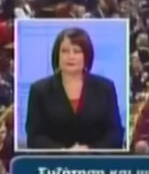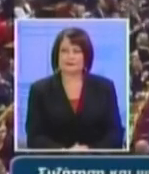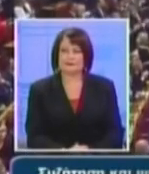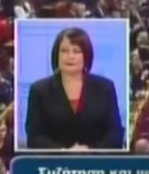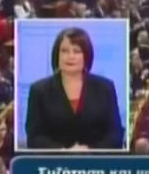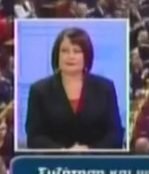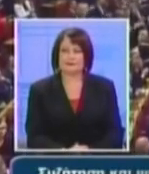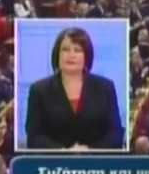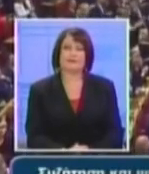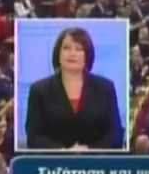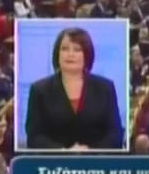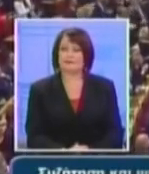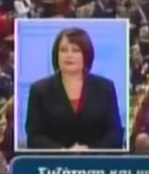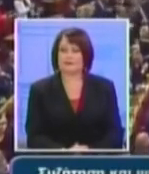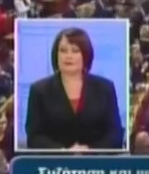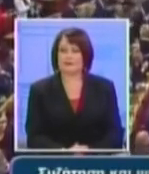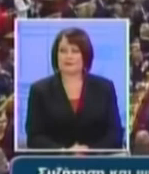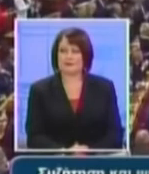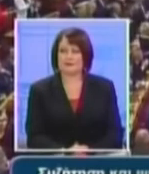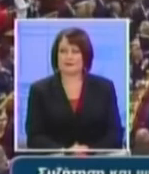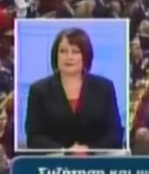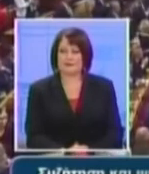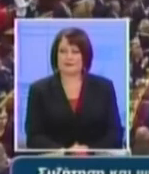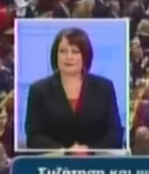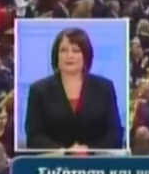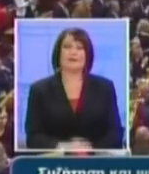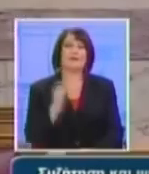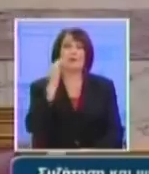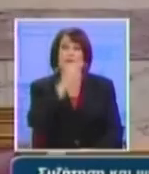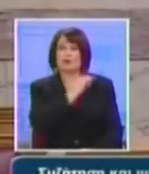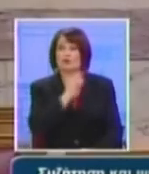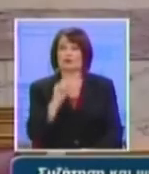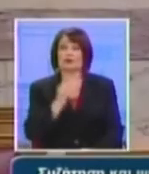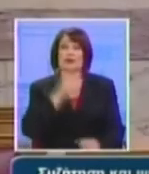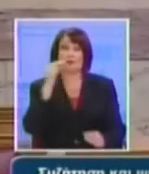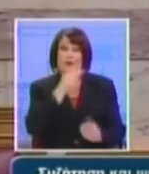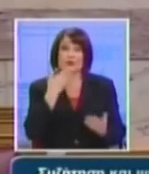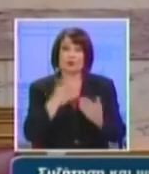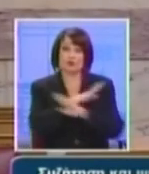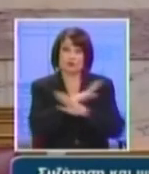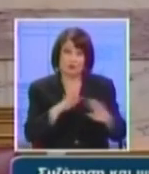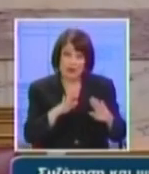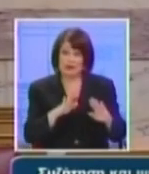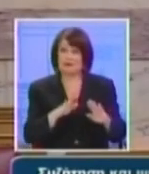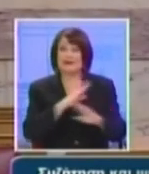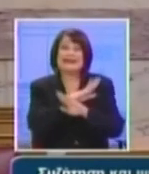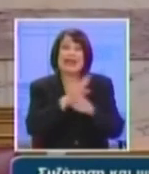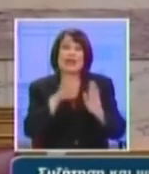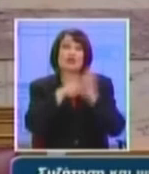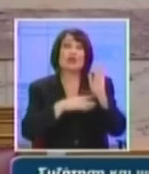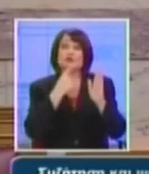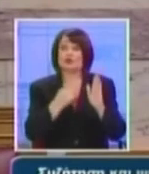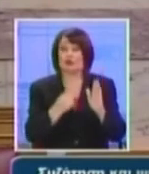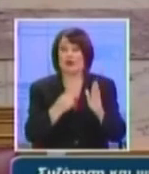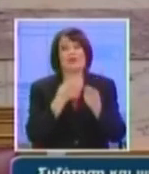Κύριε Πρόεδρε, ουδέποτε έχει πάρει κανείς το λόγο μετά τον Πρωθυπουργό. Δεν έχει πάρει ποτέ κανείς το λόγο και αναγράφεται ρητά στον